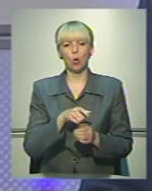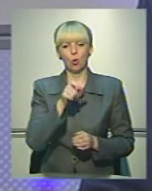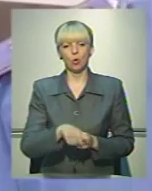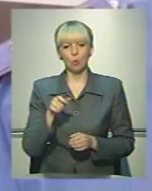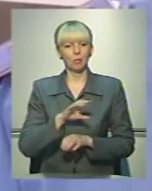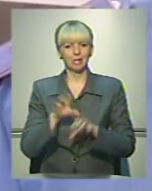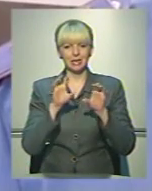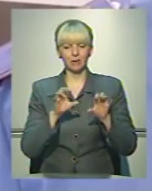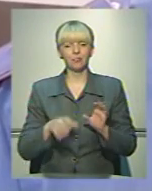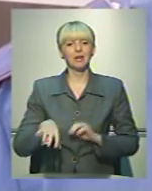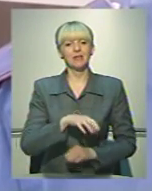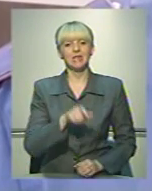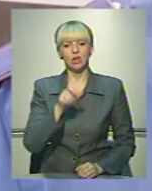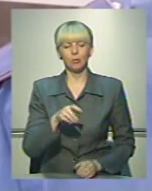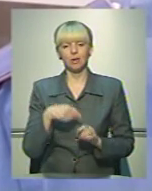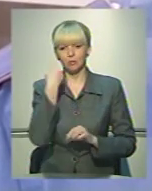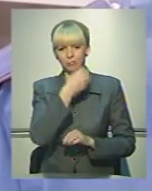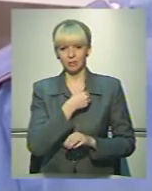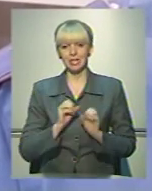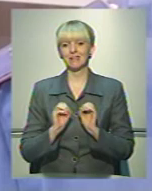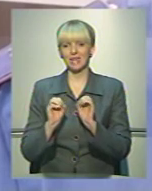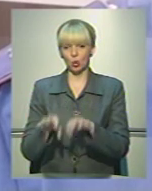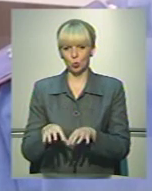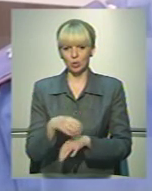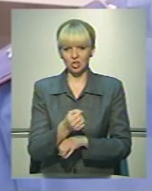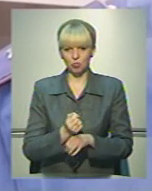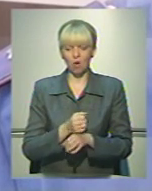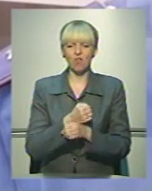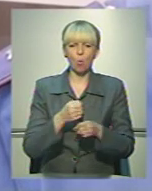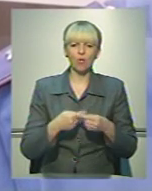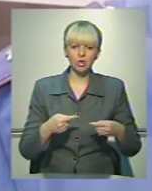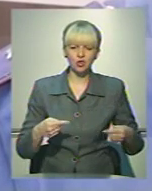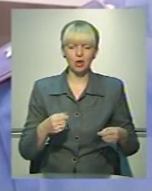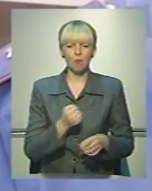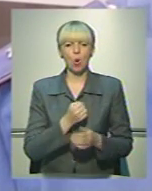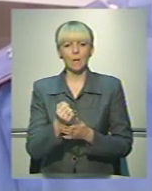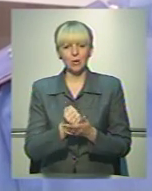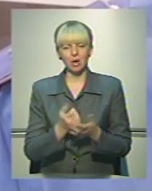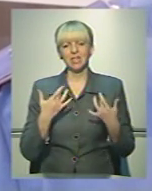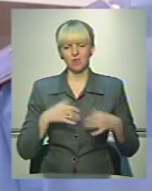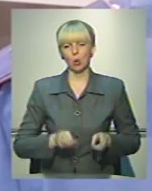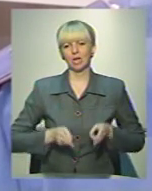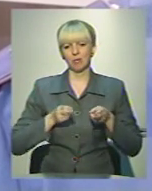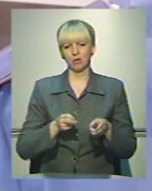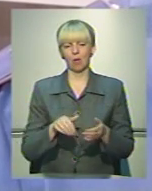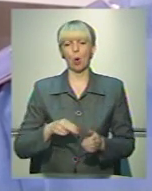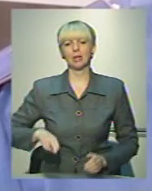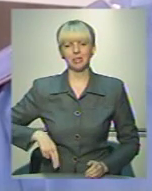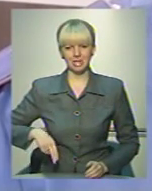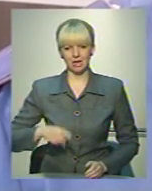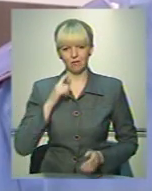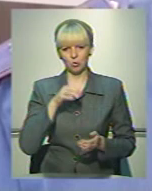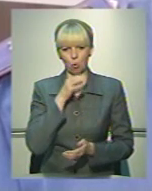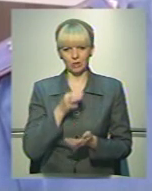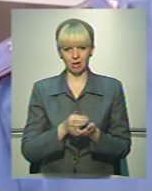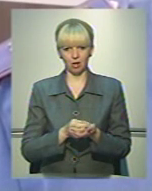незаконно. Всі громадяни, які добровільно здадуть зброю, вибухові речовини, боєприпаси, звільняються від кримінальної чи адміністративної